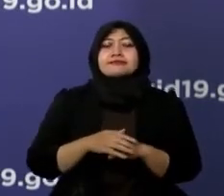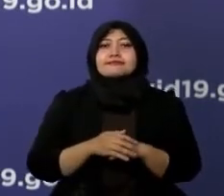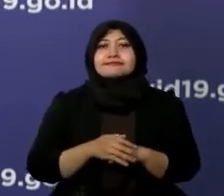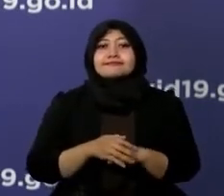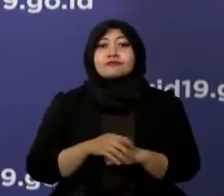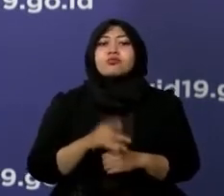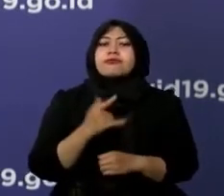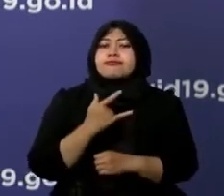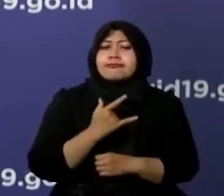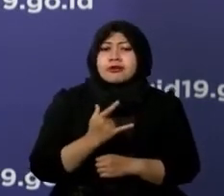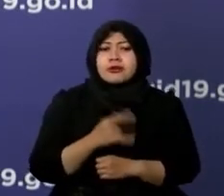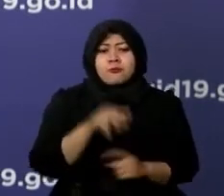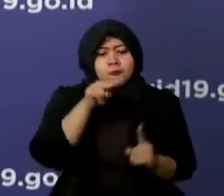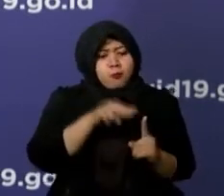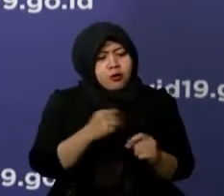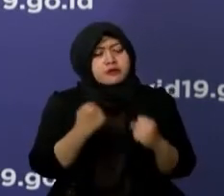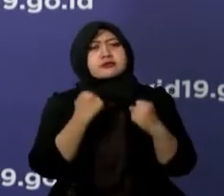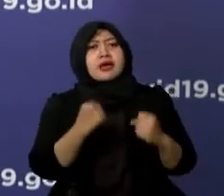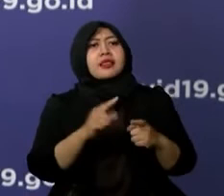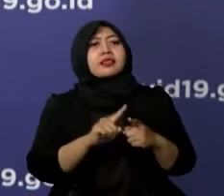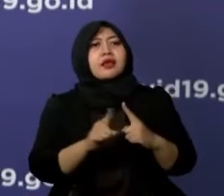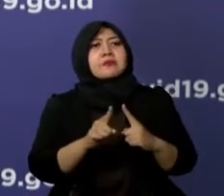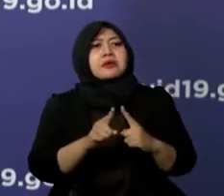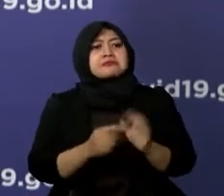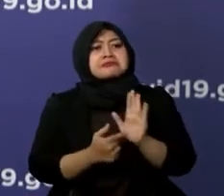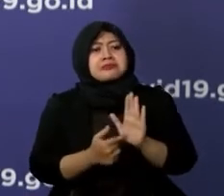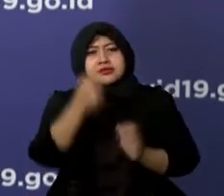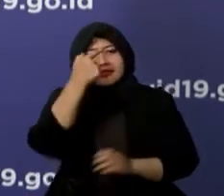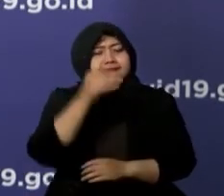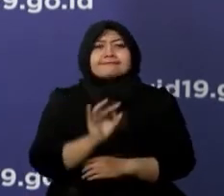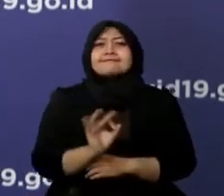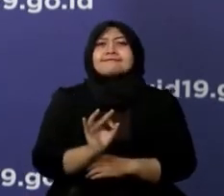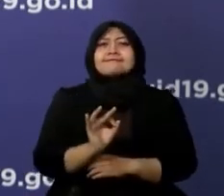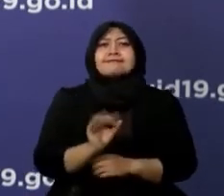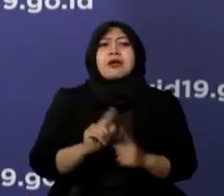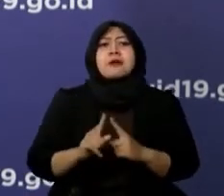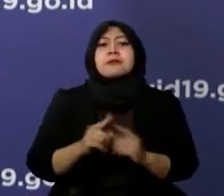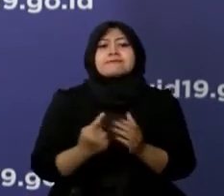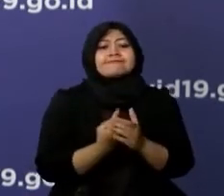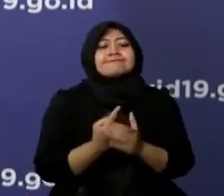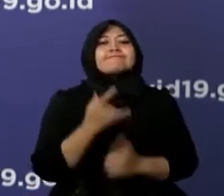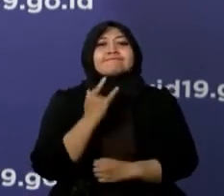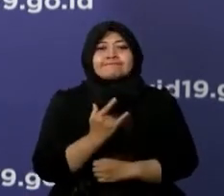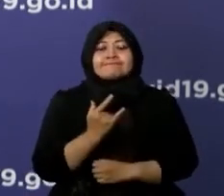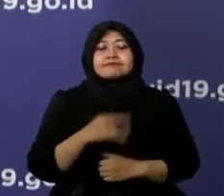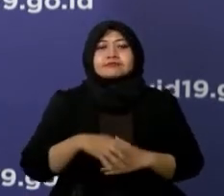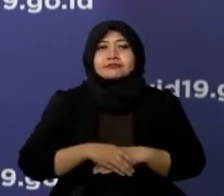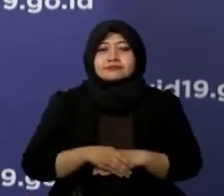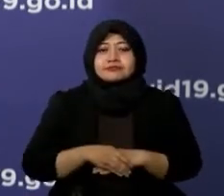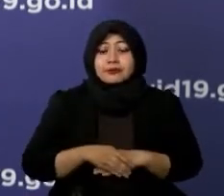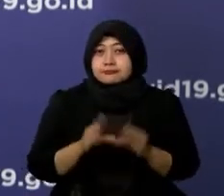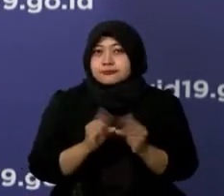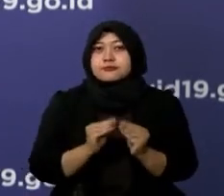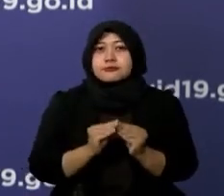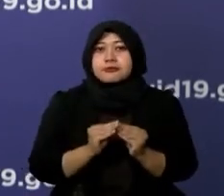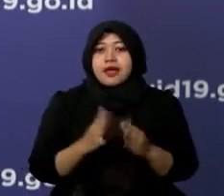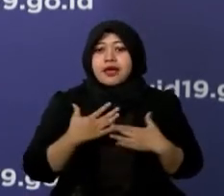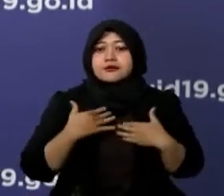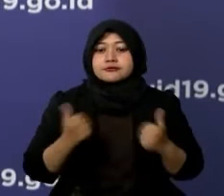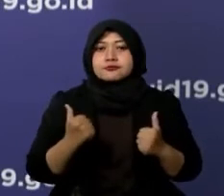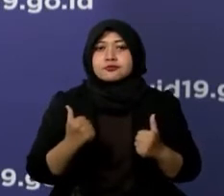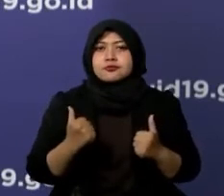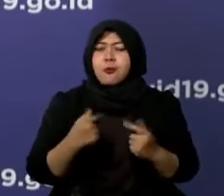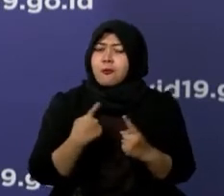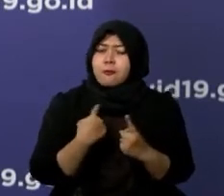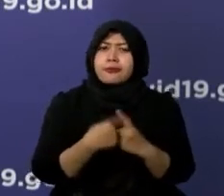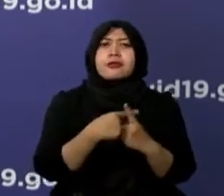meski mereka tetap terlihat sehat dan tidak menunjukkan gejala sakit sama sekali. Sedangkan jumlah pasien yang sembuh semakin